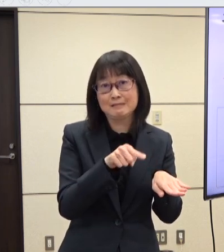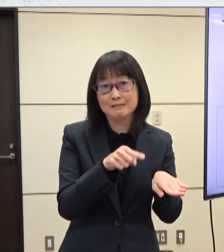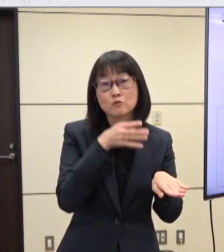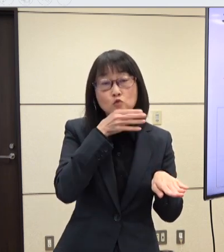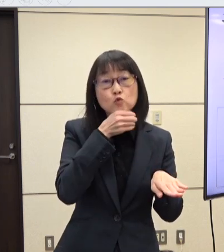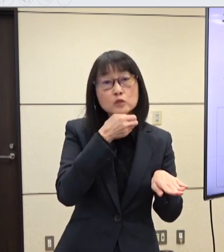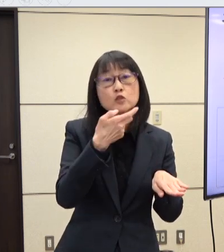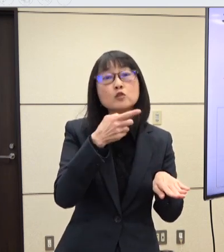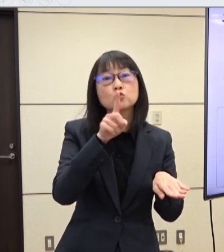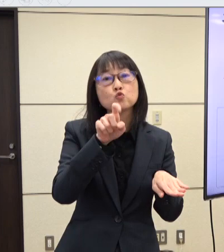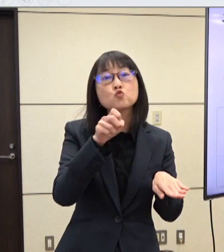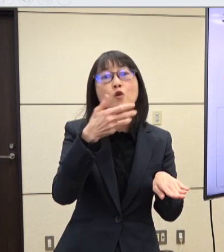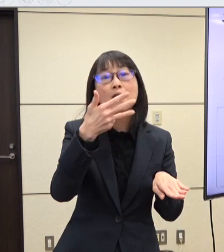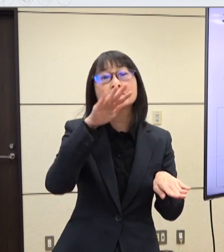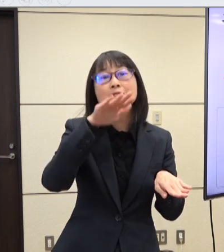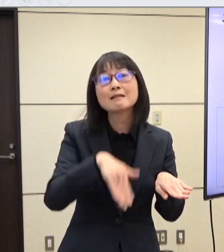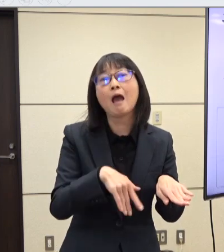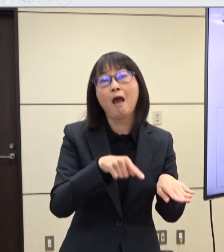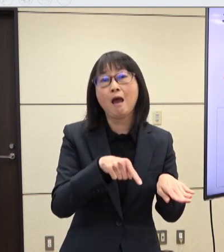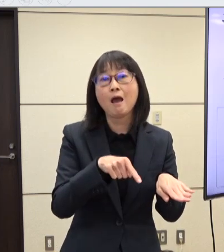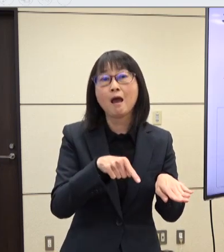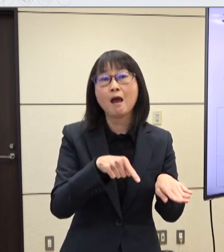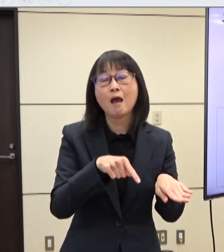、46名が、